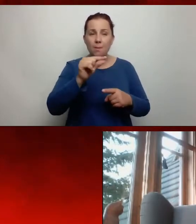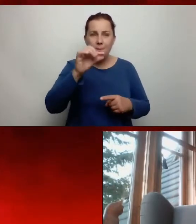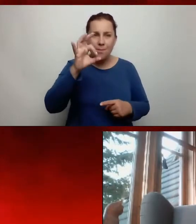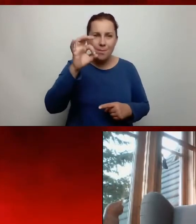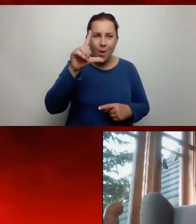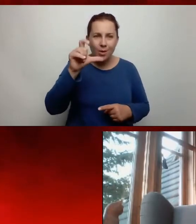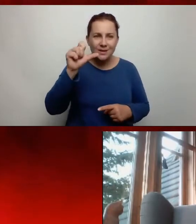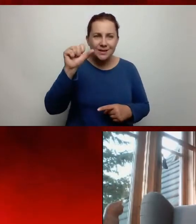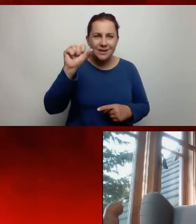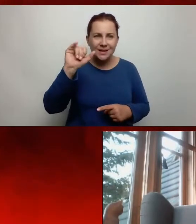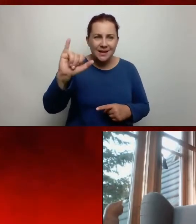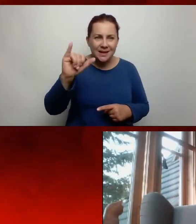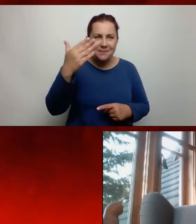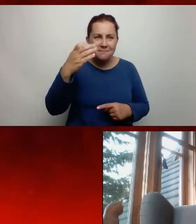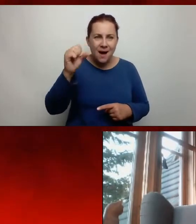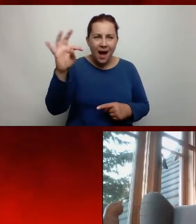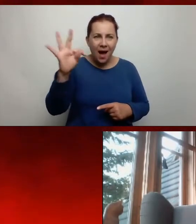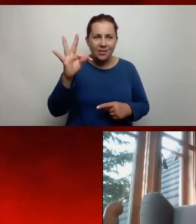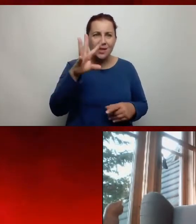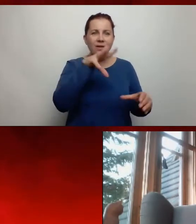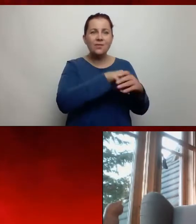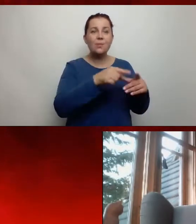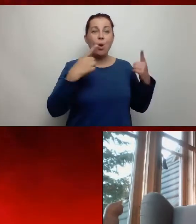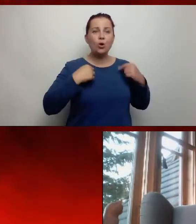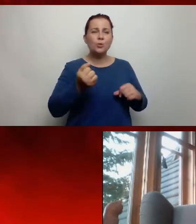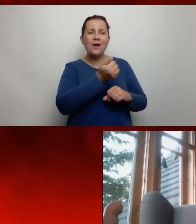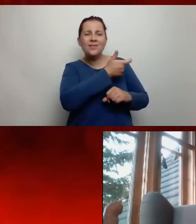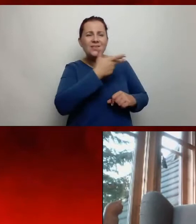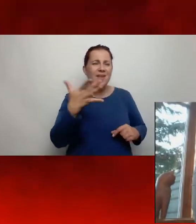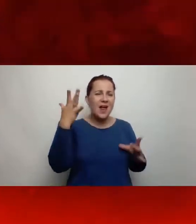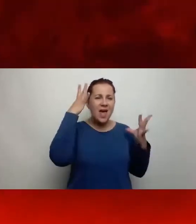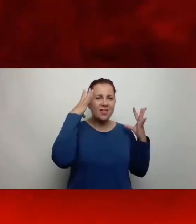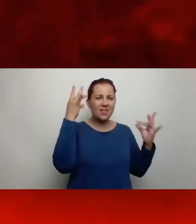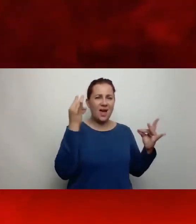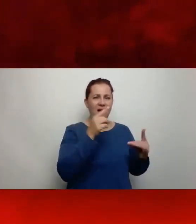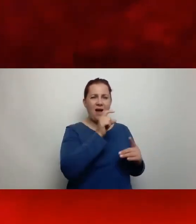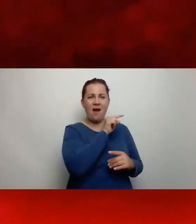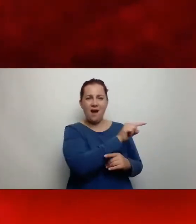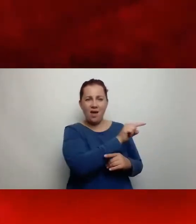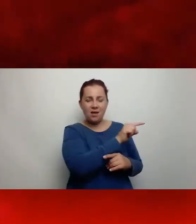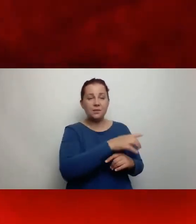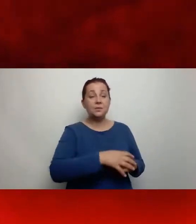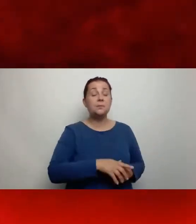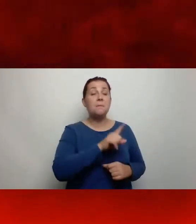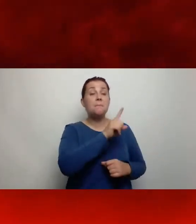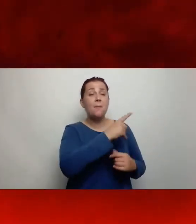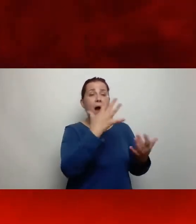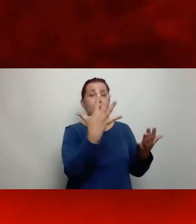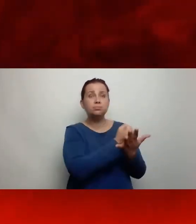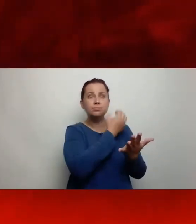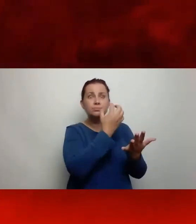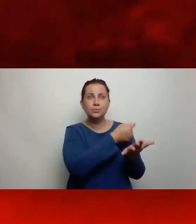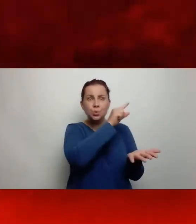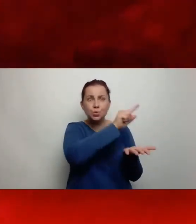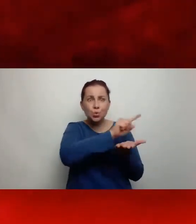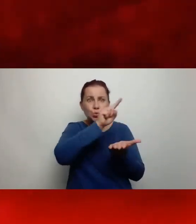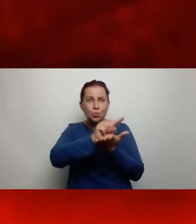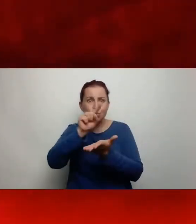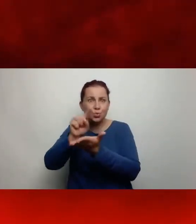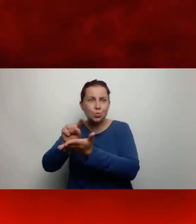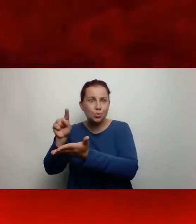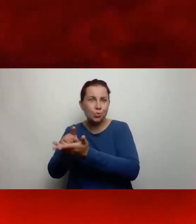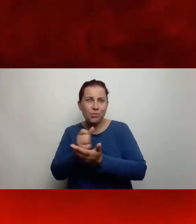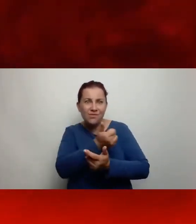czyli osoba o wielu talentach, która osiąga sukcesy na wielu